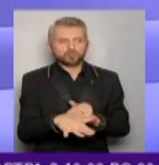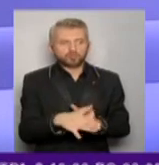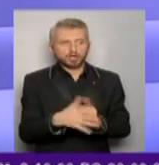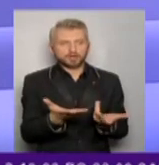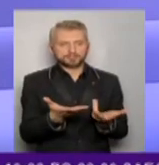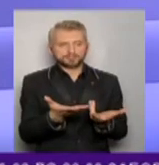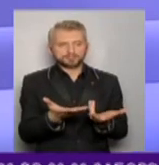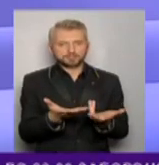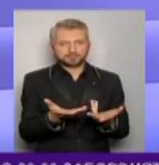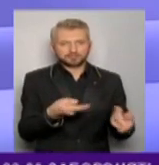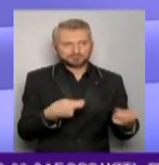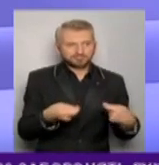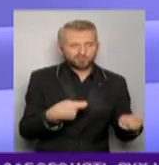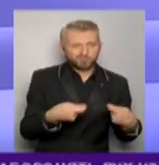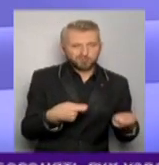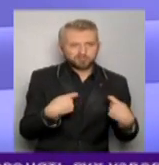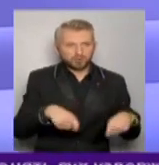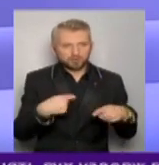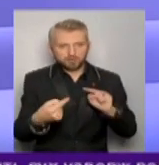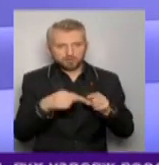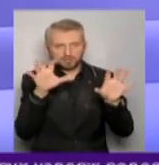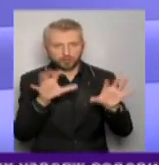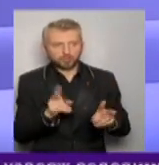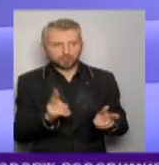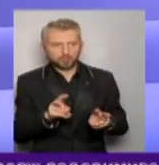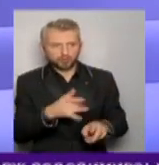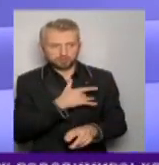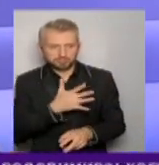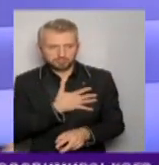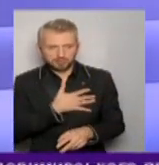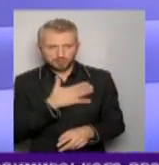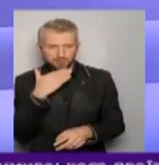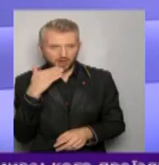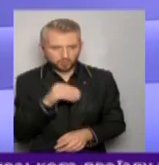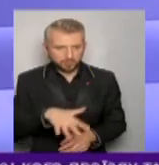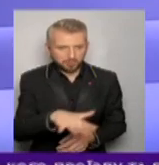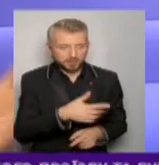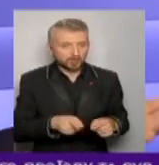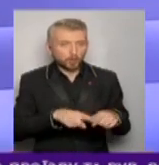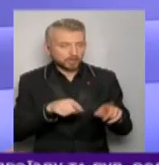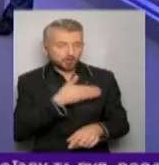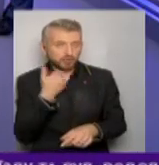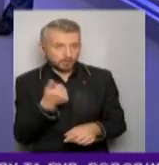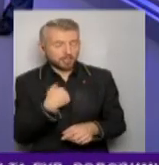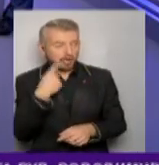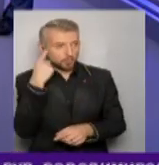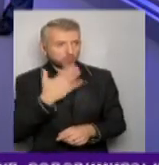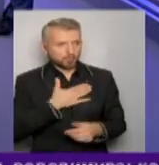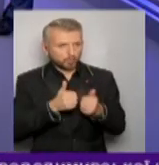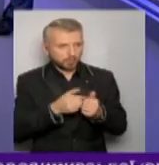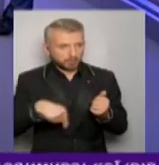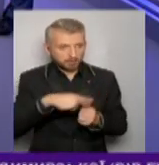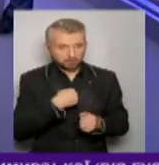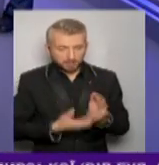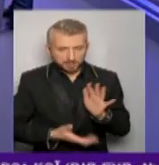акції усуперед закону, хто прихопив фактично величезний масив, цього теж немає. І я думаю, що мої колеги мене підтримують,